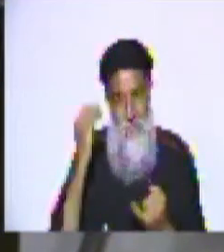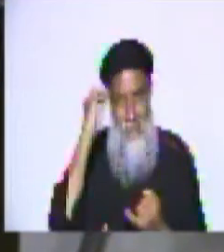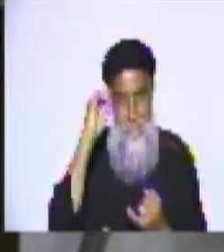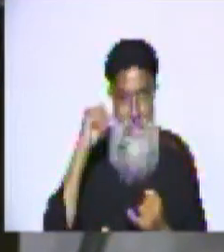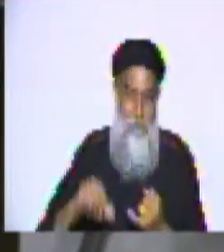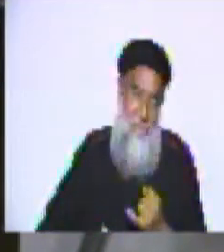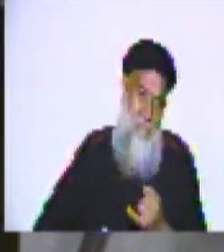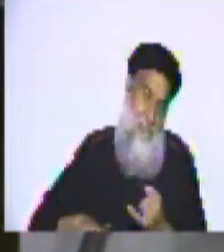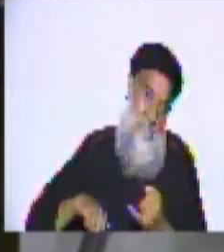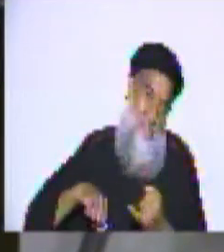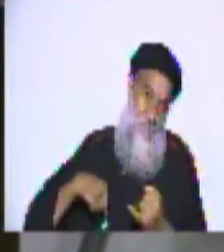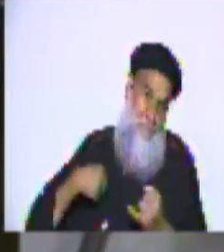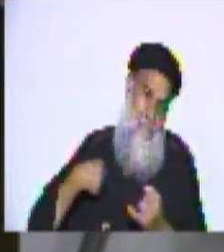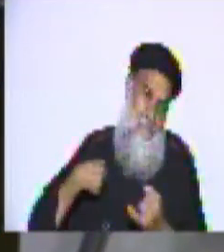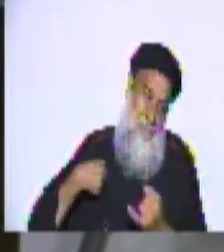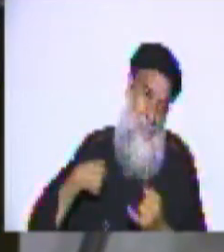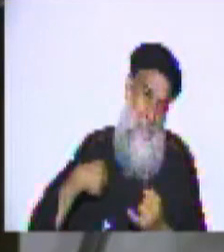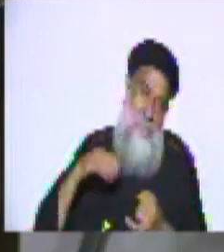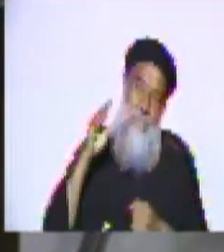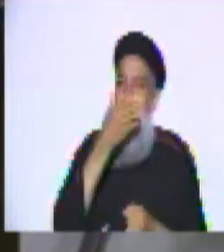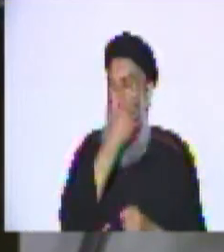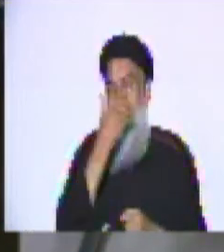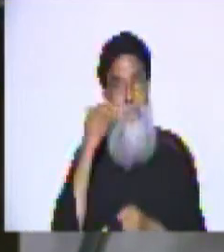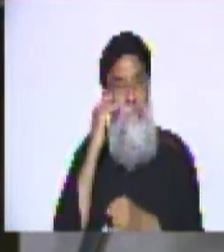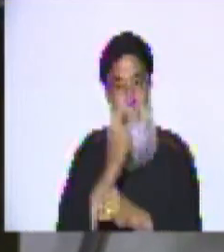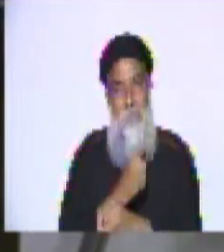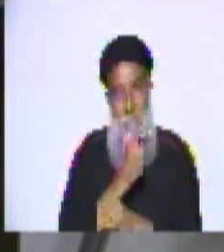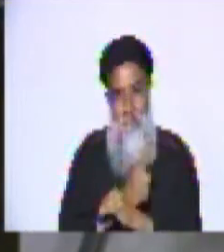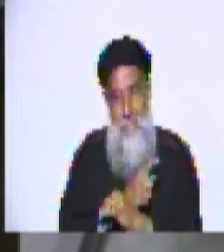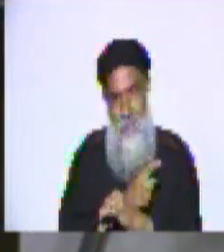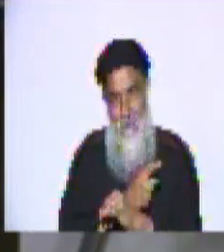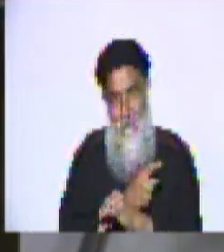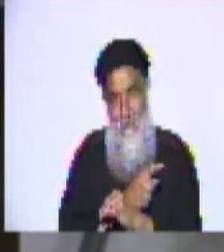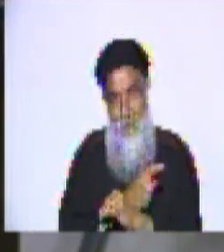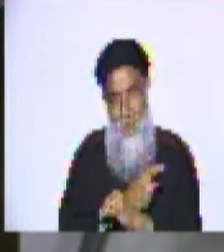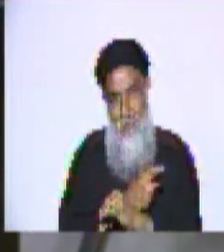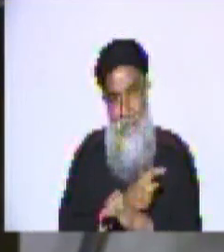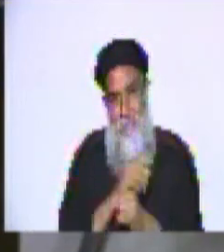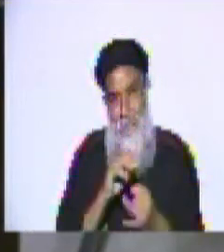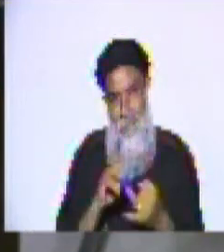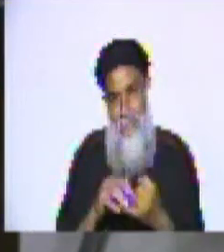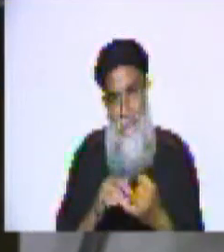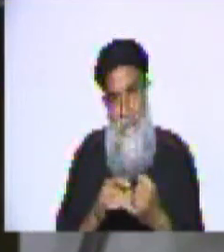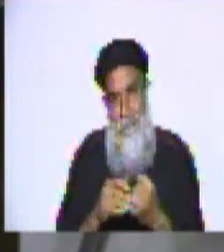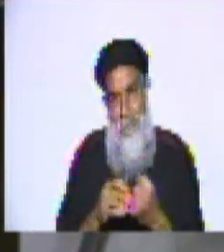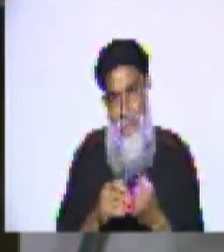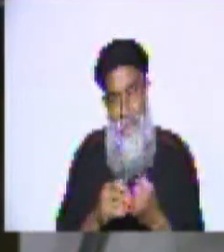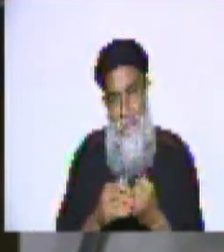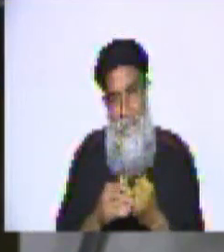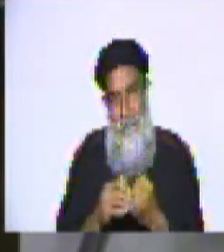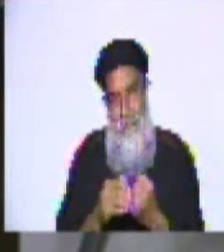نعيش احنا الفترة بتاعت اللي عاشوا فيها التلاميذ لما امتلأوا من الروح القدس؟ ده أول سؤال.